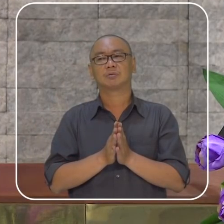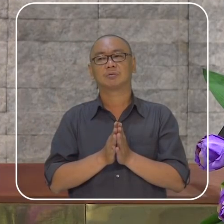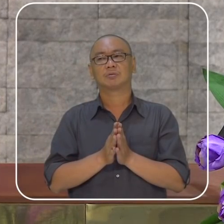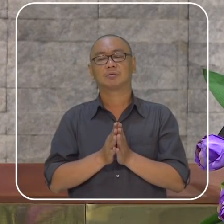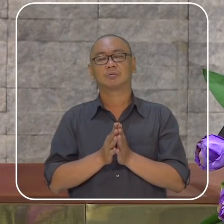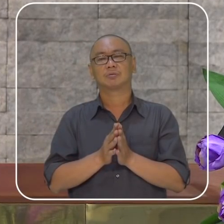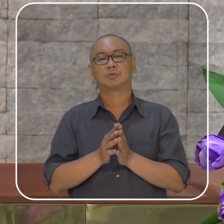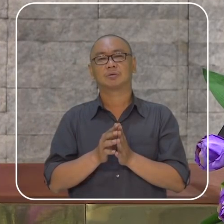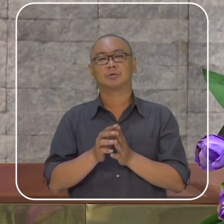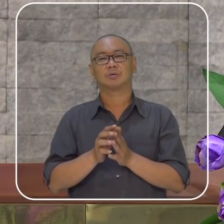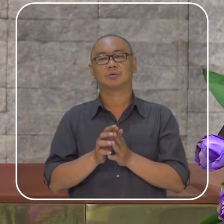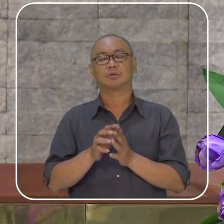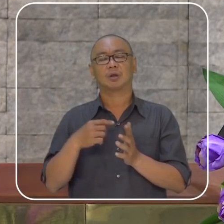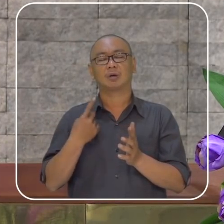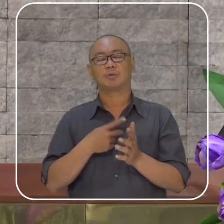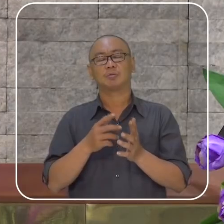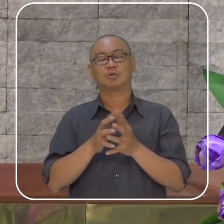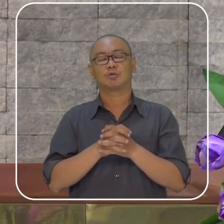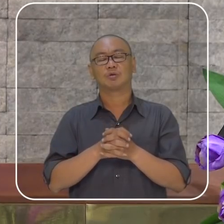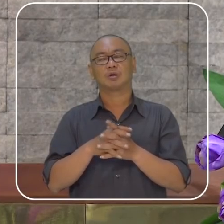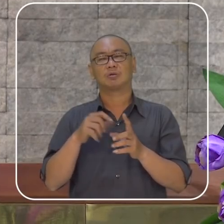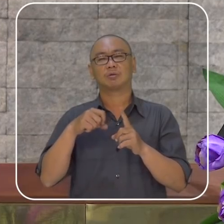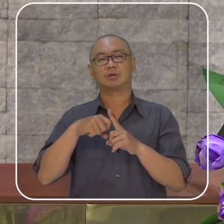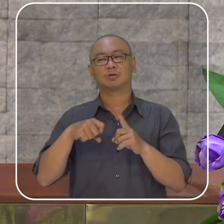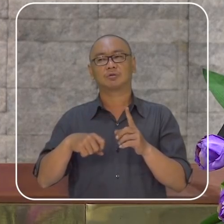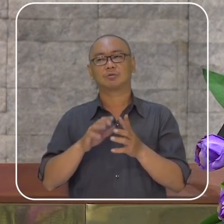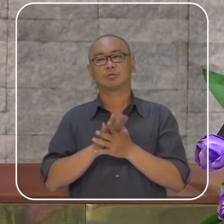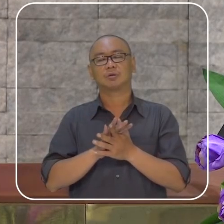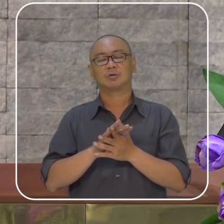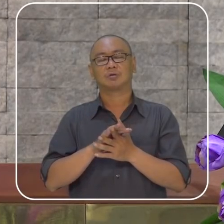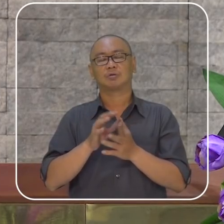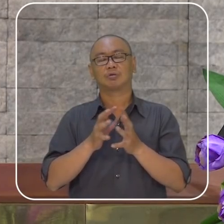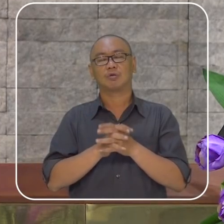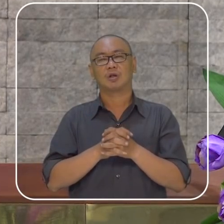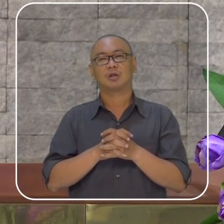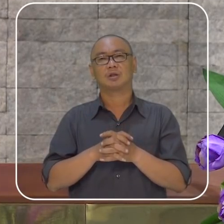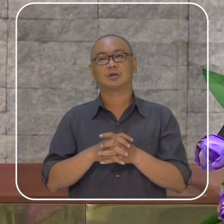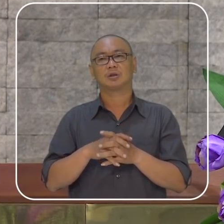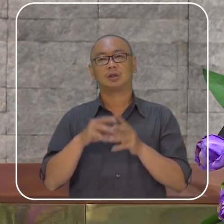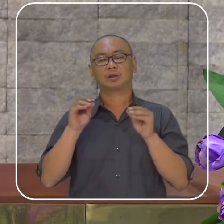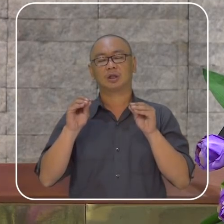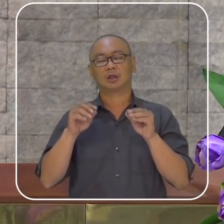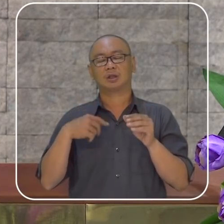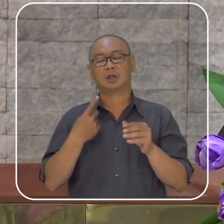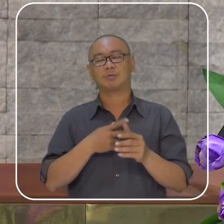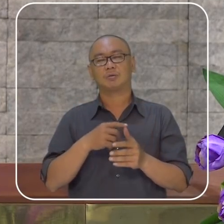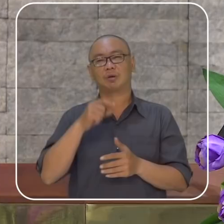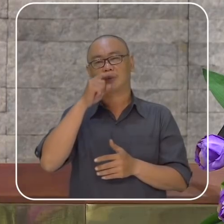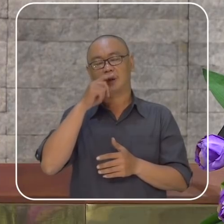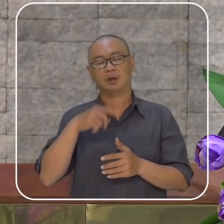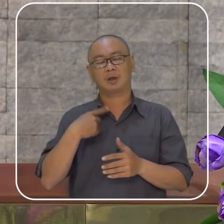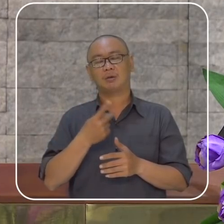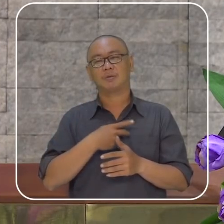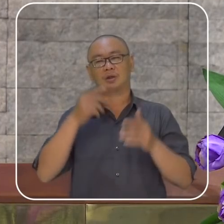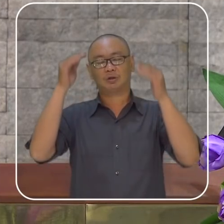Yesus Kristus kami berdoa dengan doa yang diajarkan kepada kami. Bapa kami